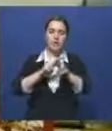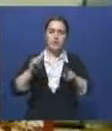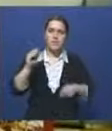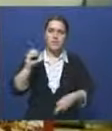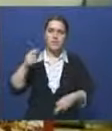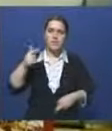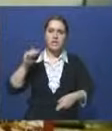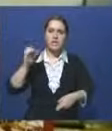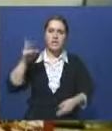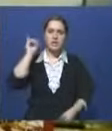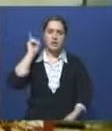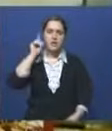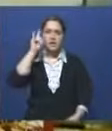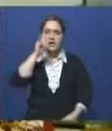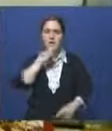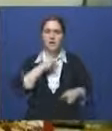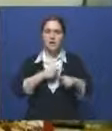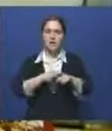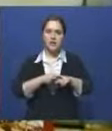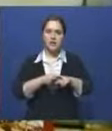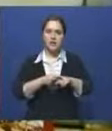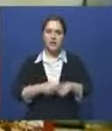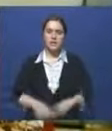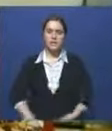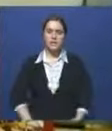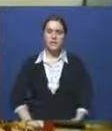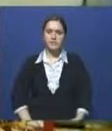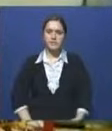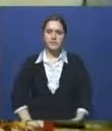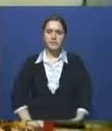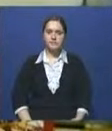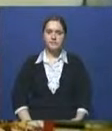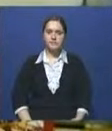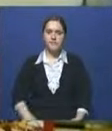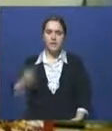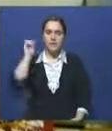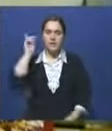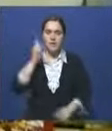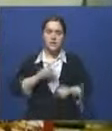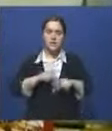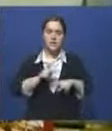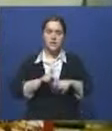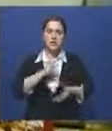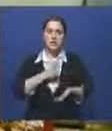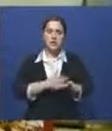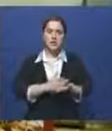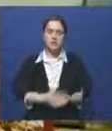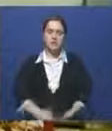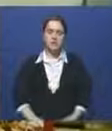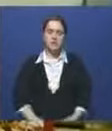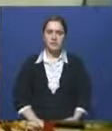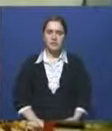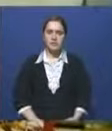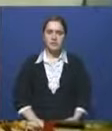древнейший казахский инструмент. Миф об этом джетегене указывает на невероятную древность этого инструмента. Мы